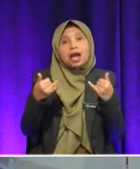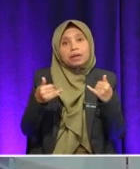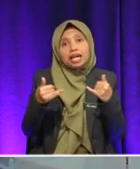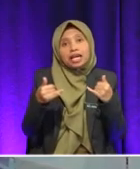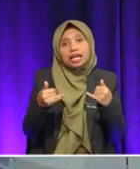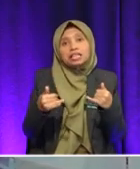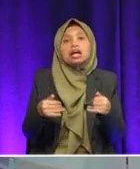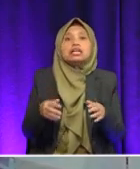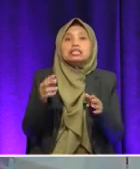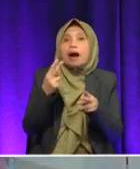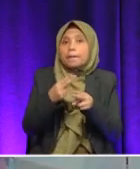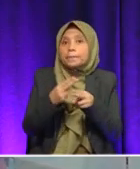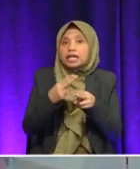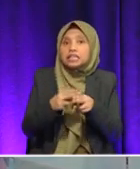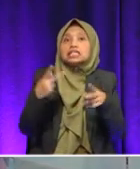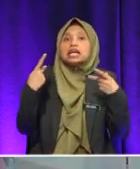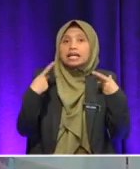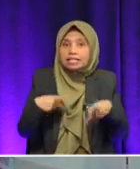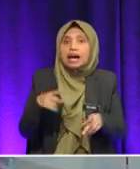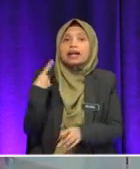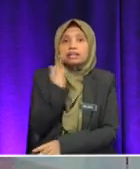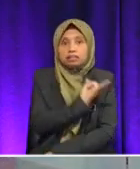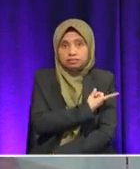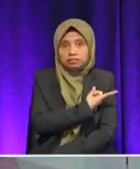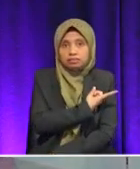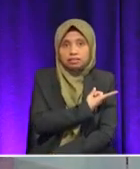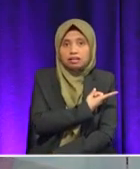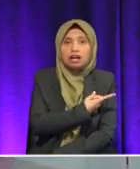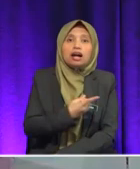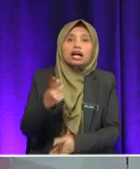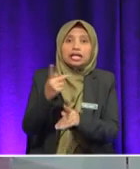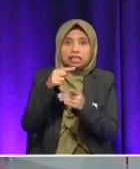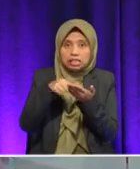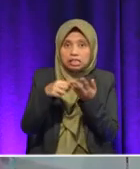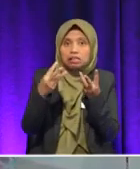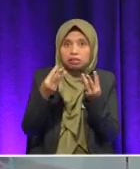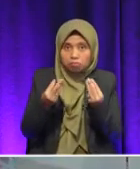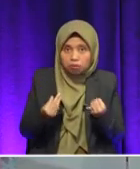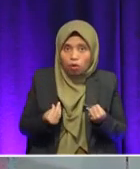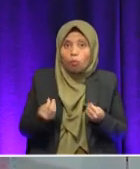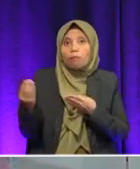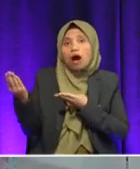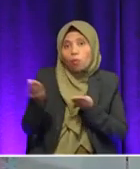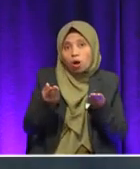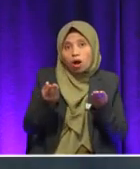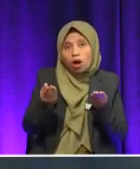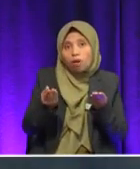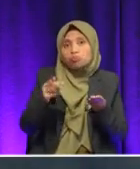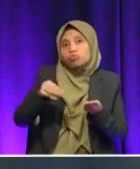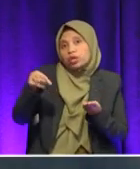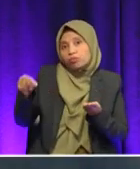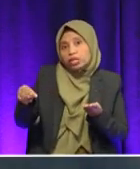adalah Kedai Kita di mana aja di rumah dan syafika kita nak main jual